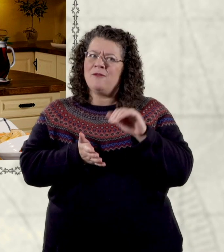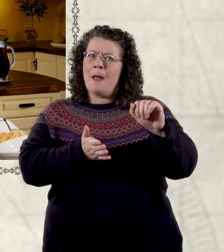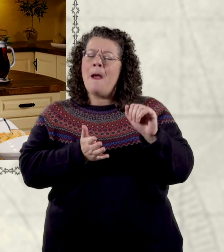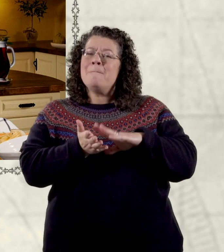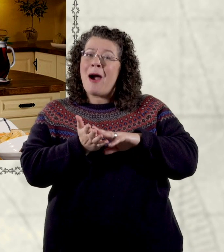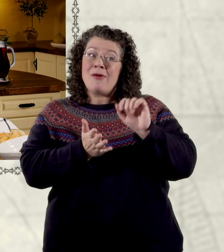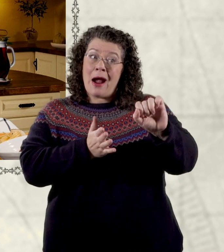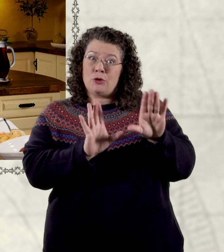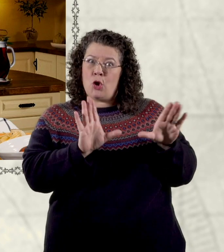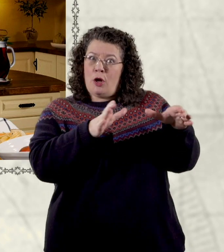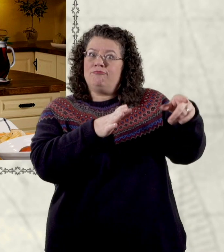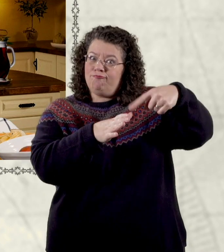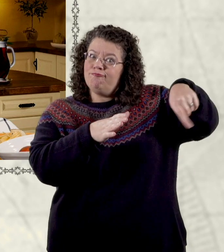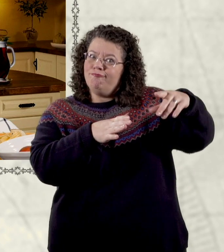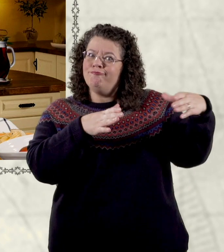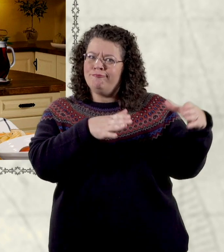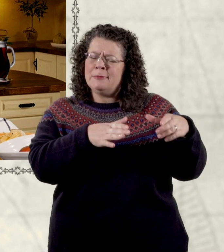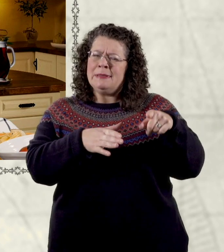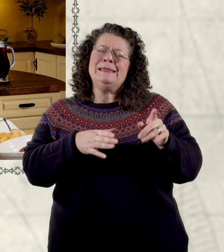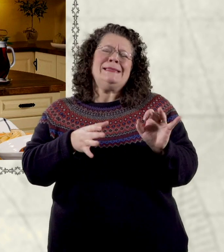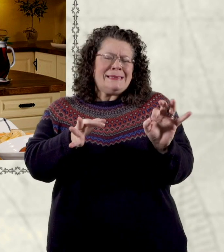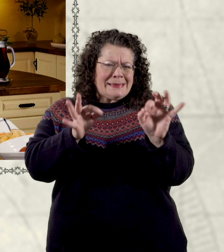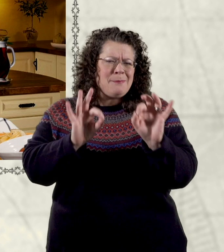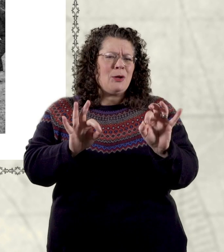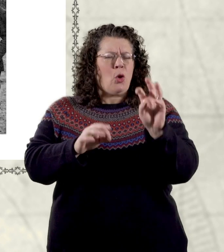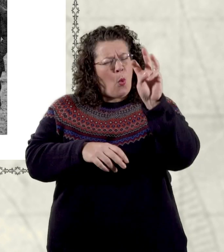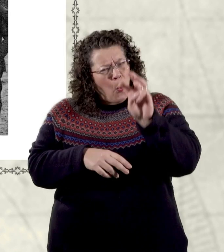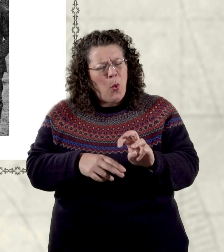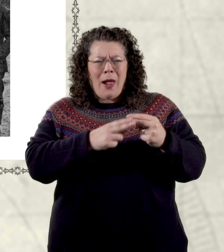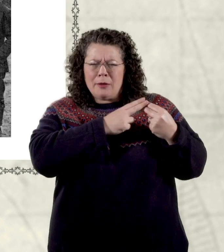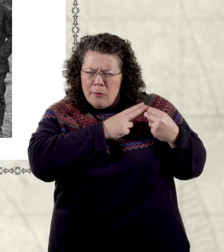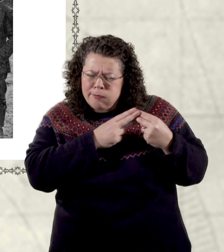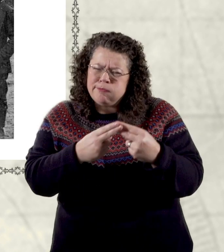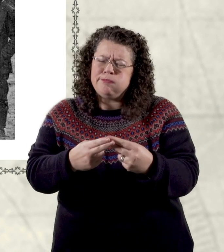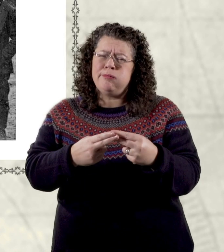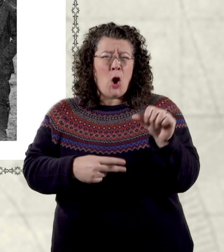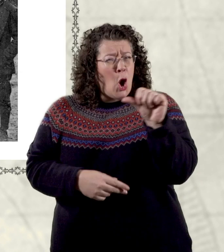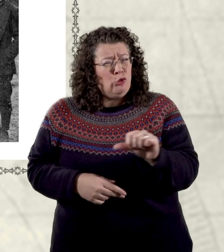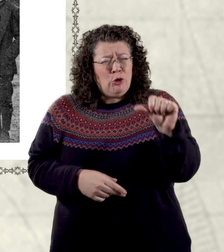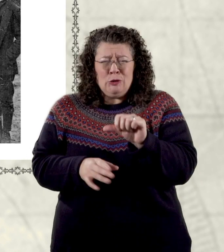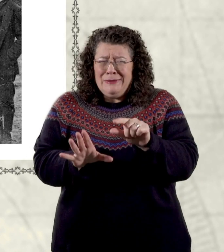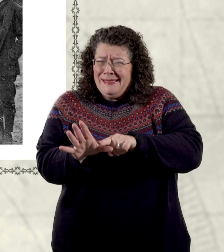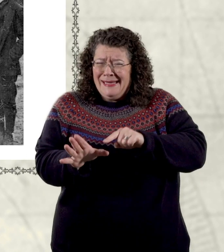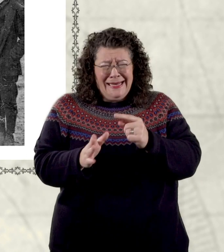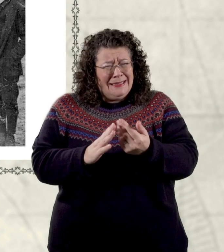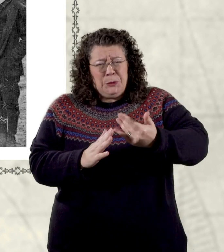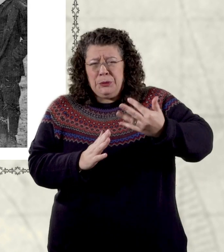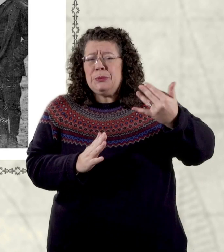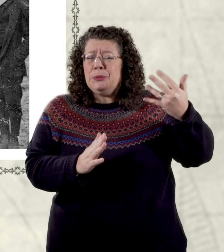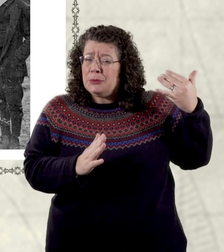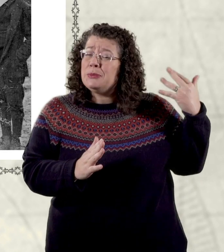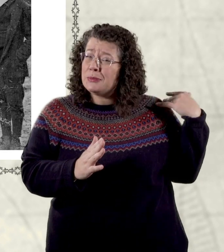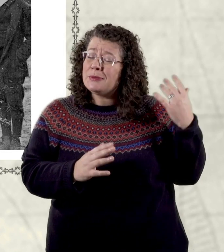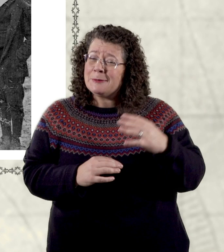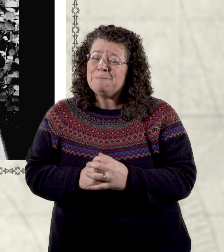yw. Mae hi'n draddodiad Cymreig sbesial iawn sydd wedi bod gyda ni ers cannoedd ar gannoedd o